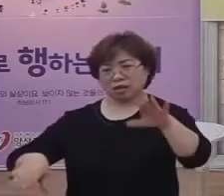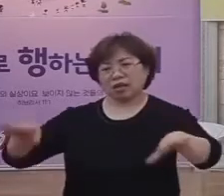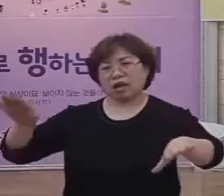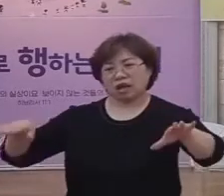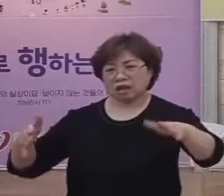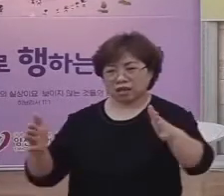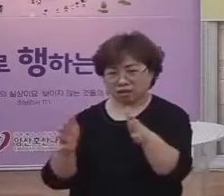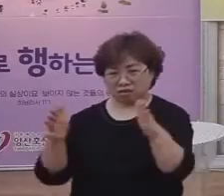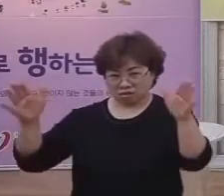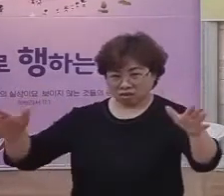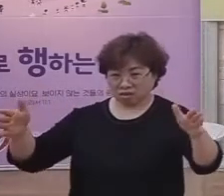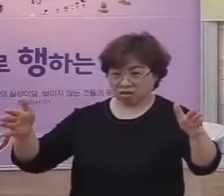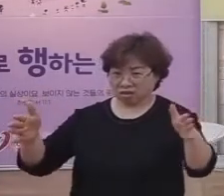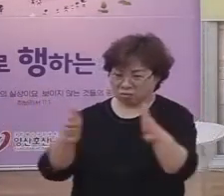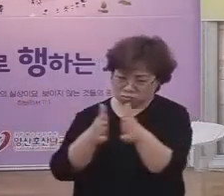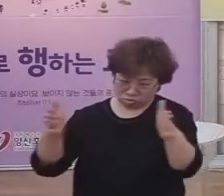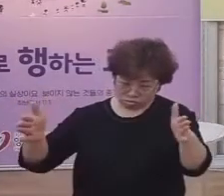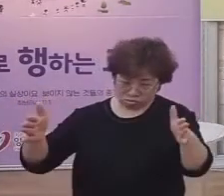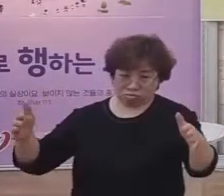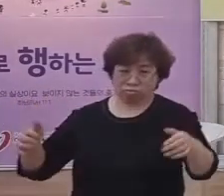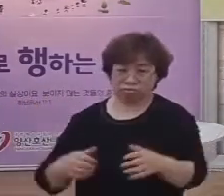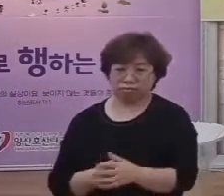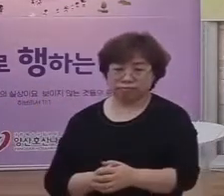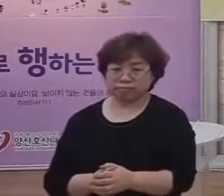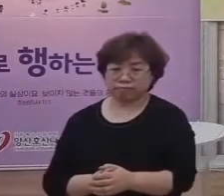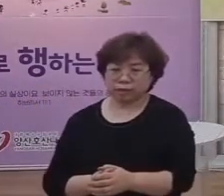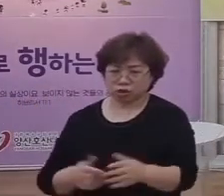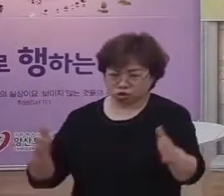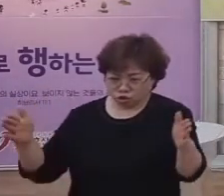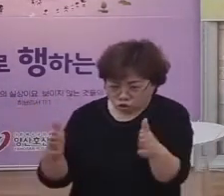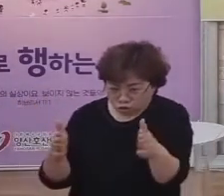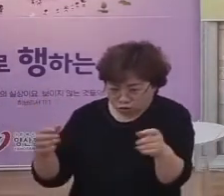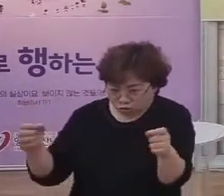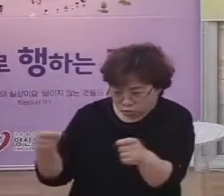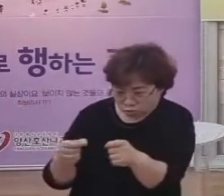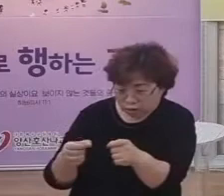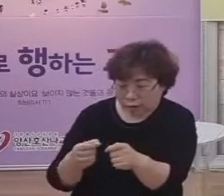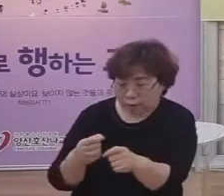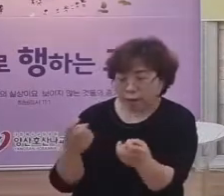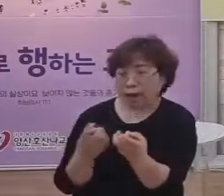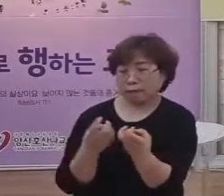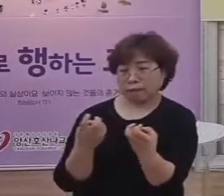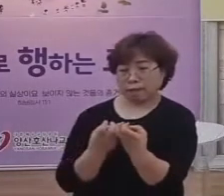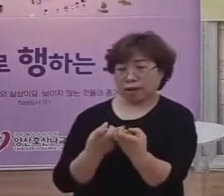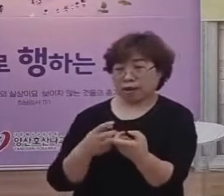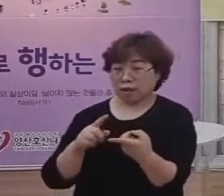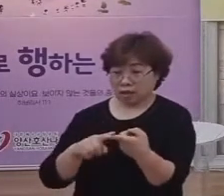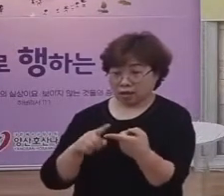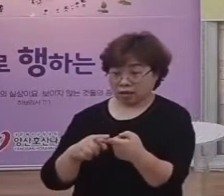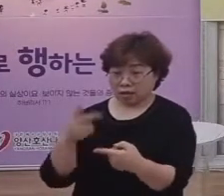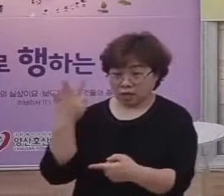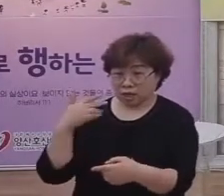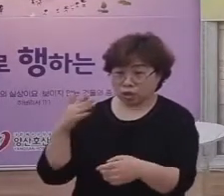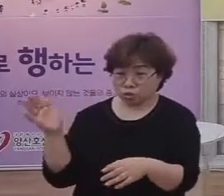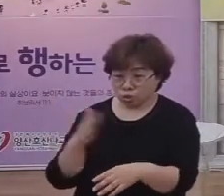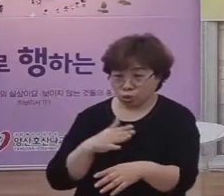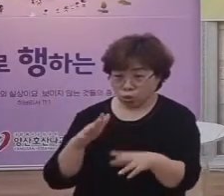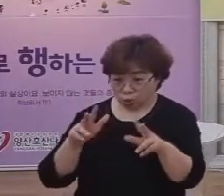우리 믿음과 삶의 이 간격의 차이를 어떻게 하면 줄여나갈 수 있는가, 이걸 보여주는